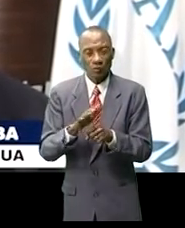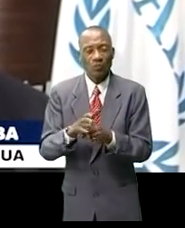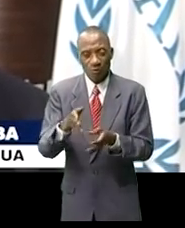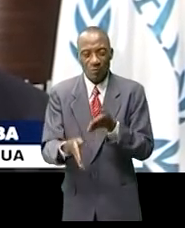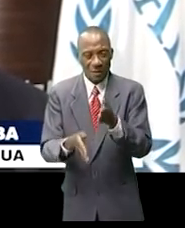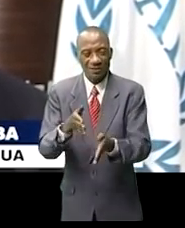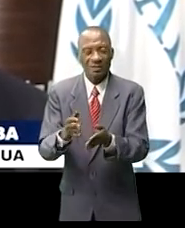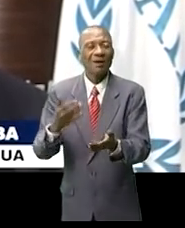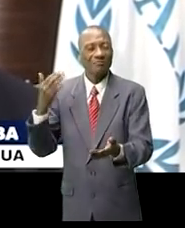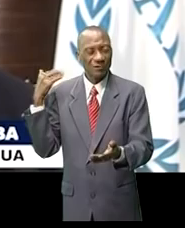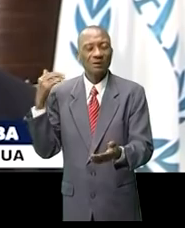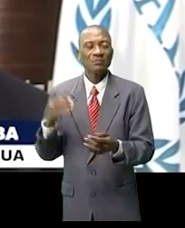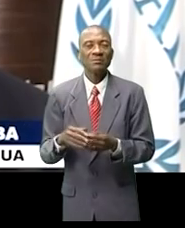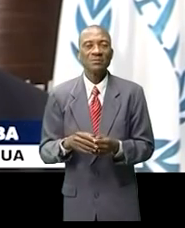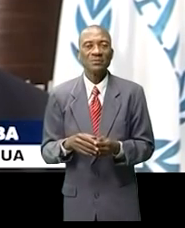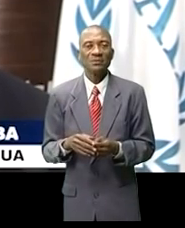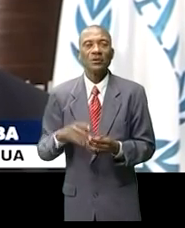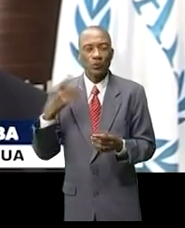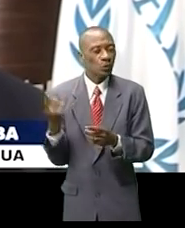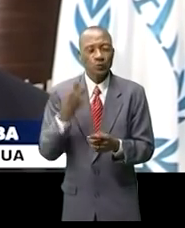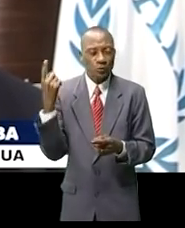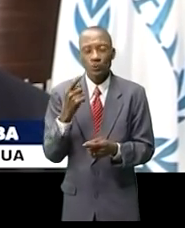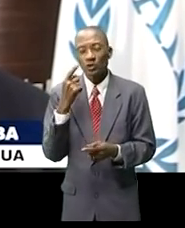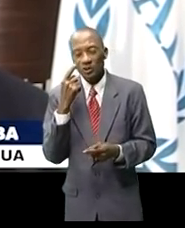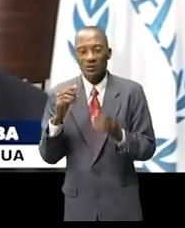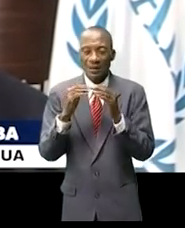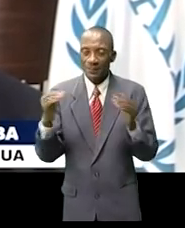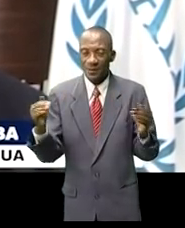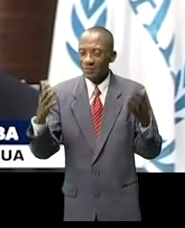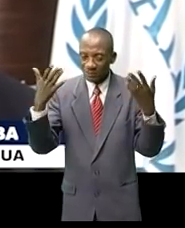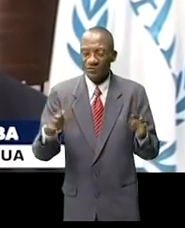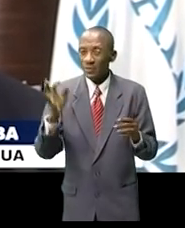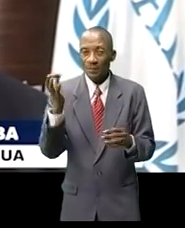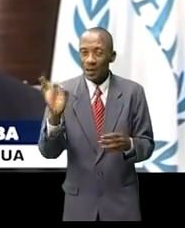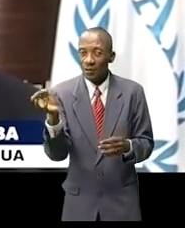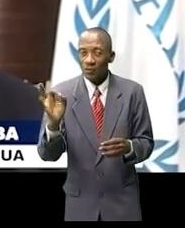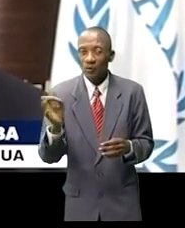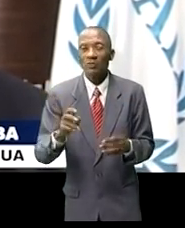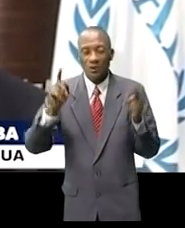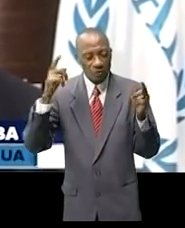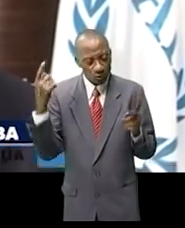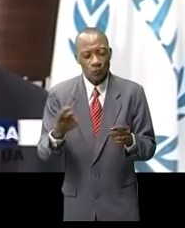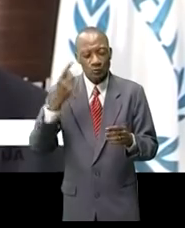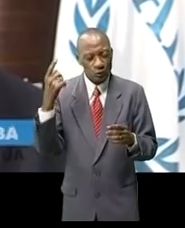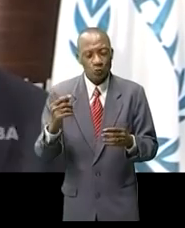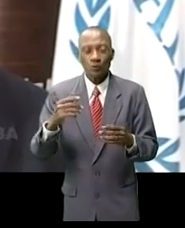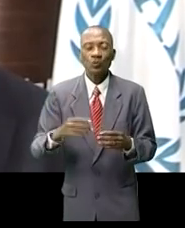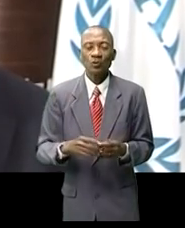prédécesseurs, que la lutte pour la paix n'est jamais terminée, et qu'il faut combattre tout esprit de